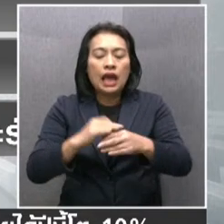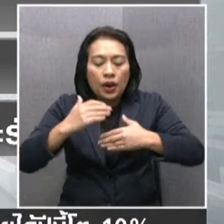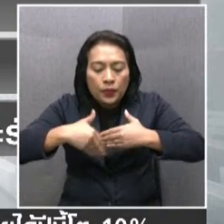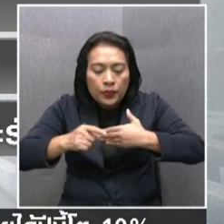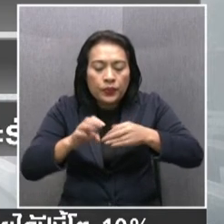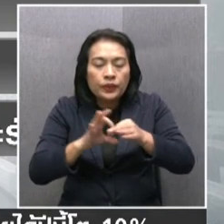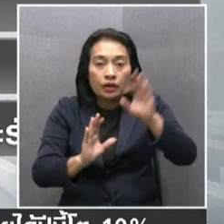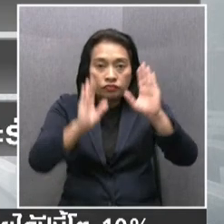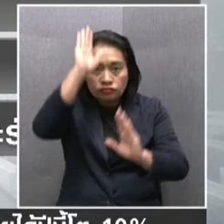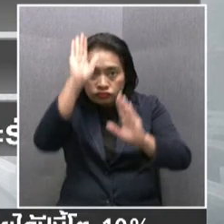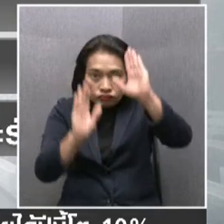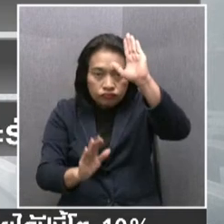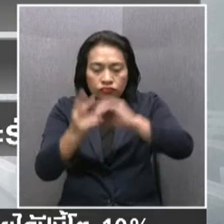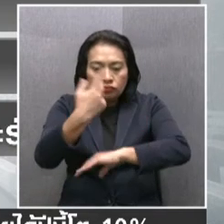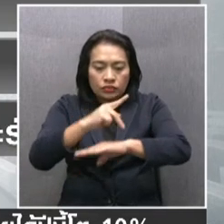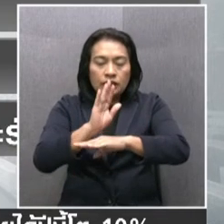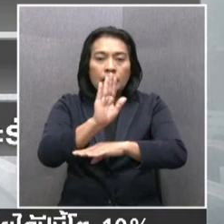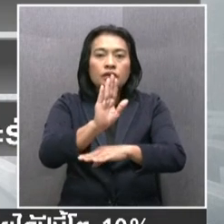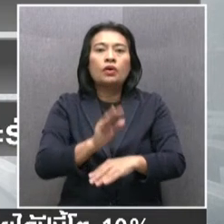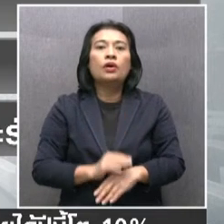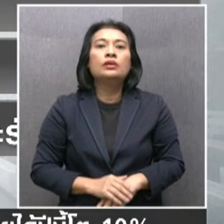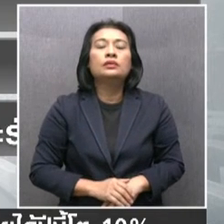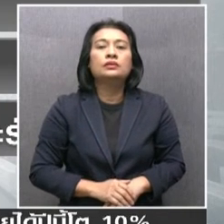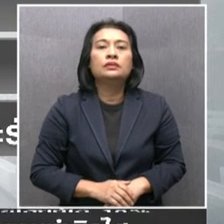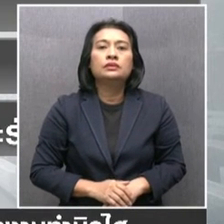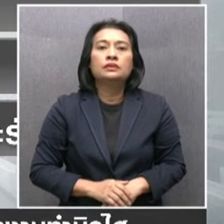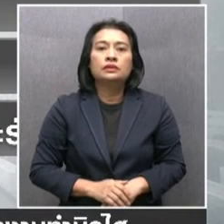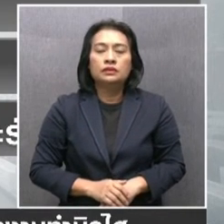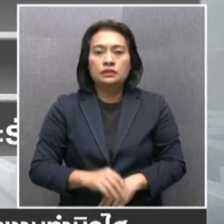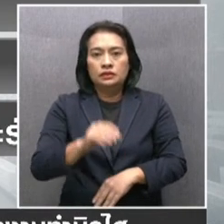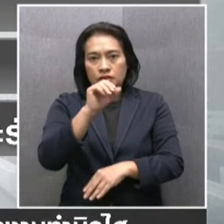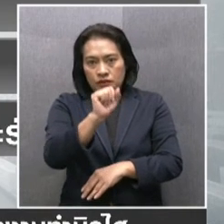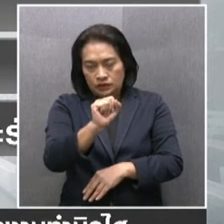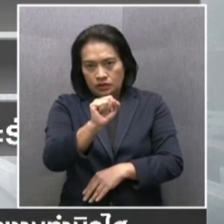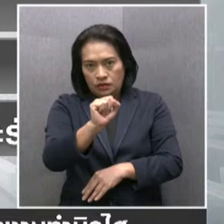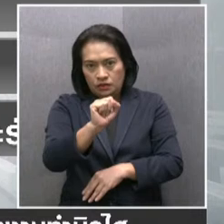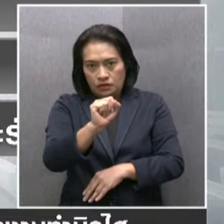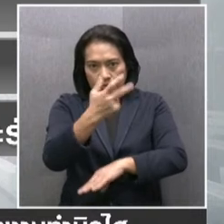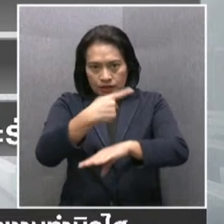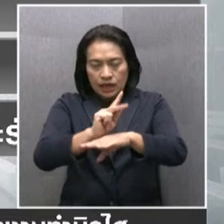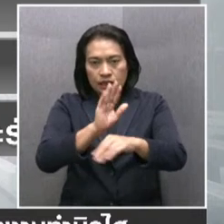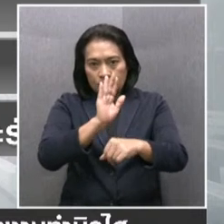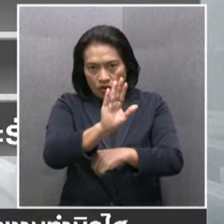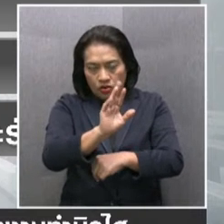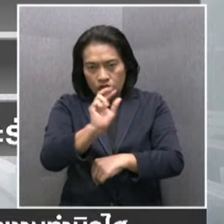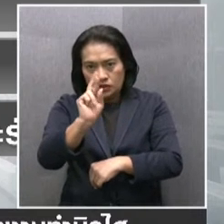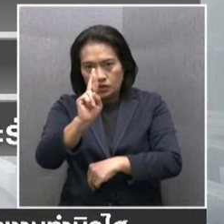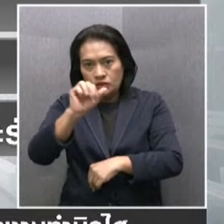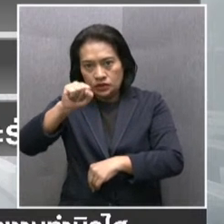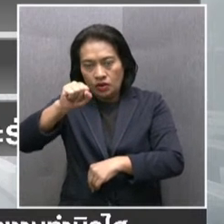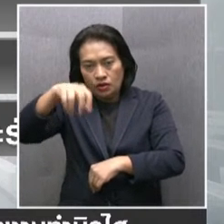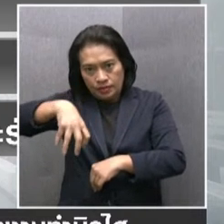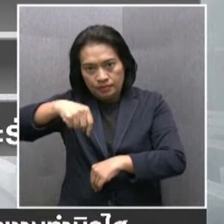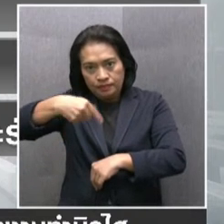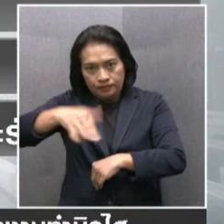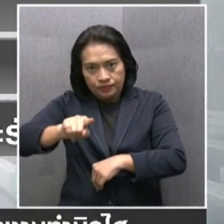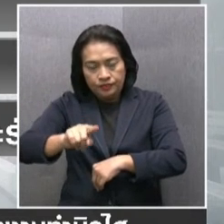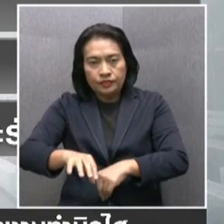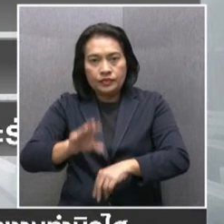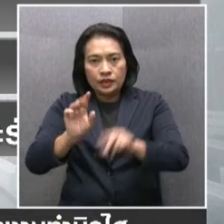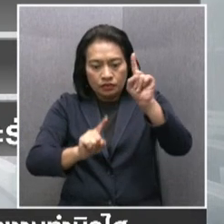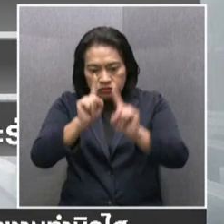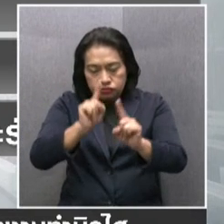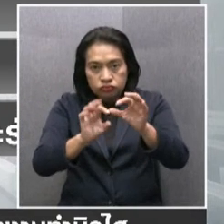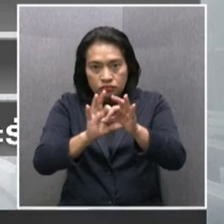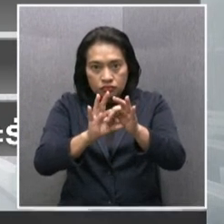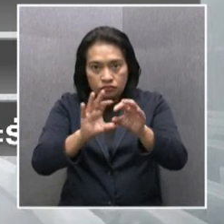การโหวตเลือกประธานสภาผู้แทนราษฎรหลังจากได้ตัวประธานสภาแล้วจึงเข้าสู่กระบวนการโหวตเลือกนายกรัฐมนตรี